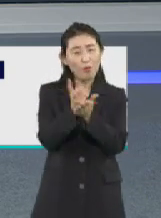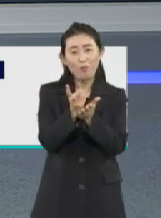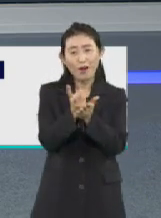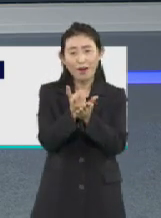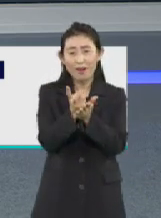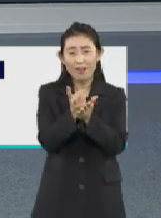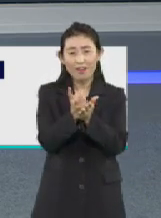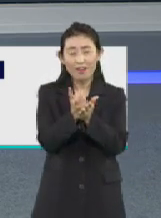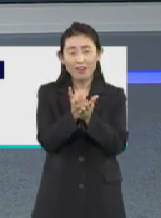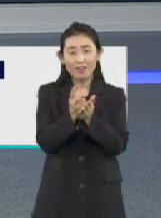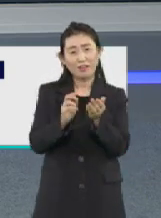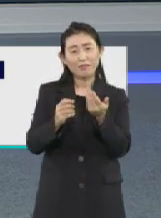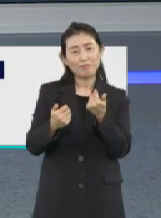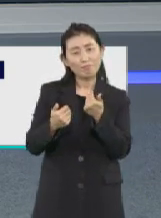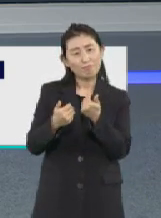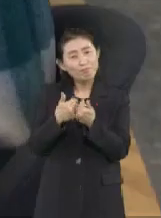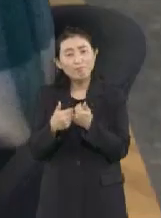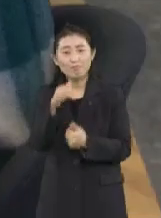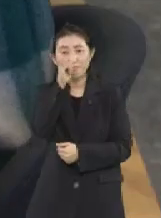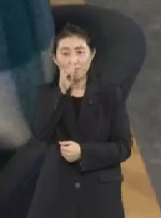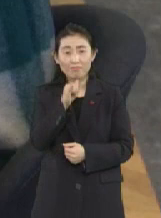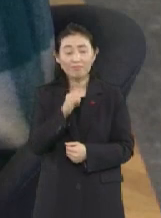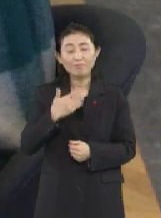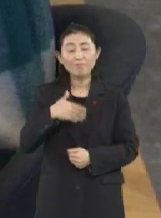기자의 단독 보도입니다.